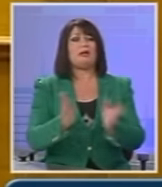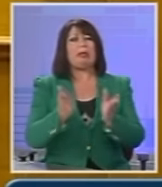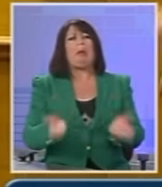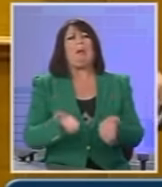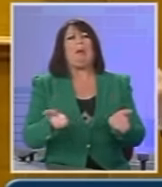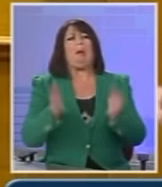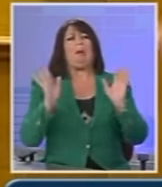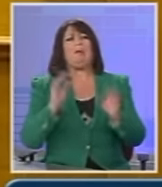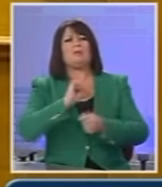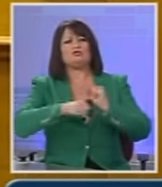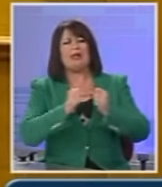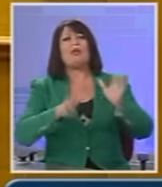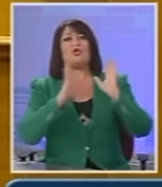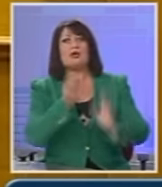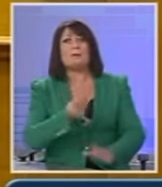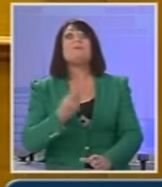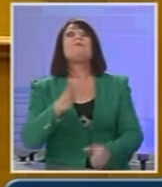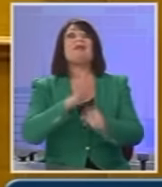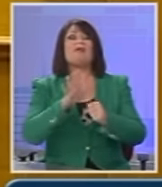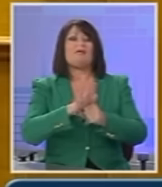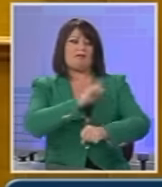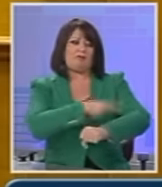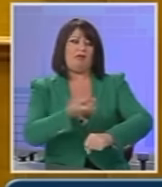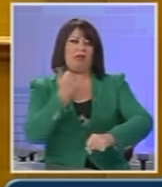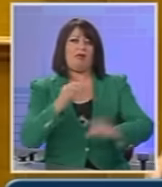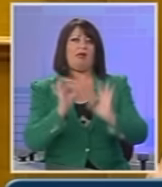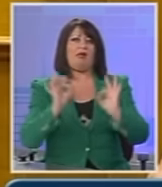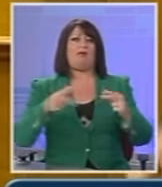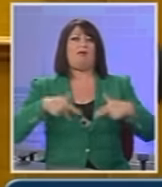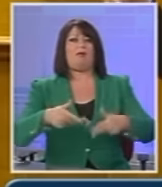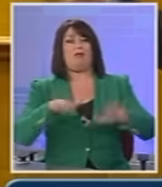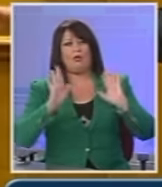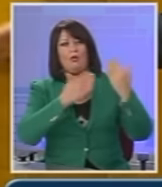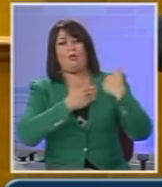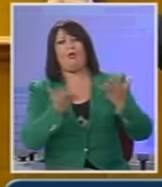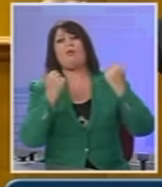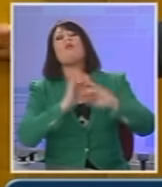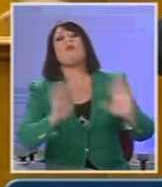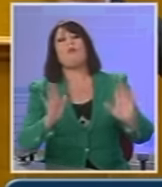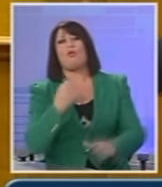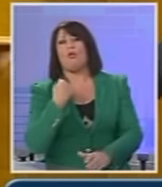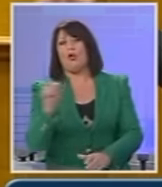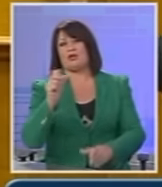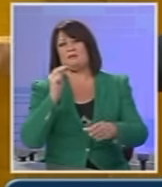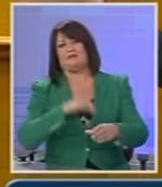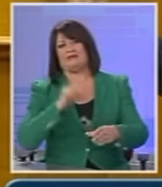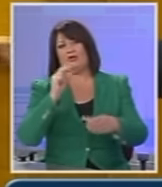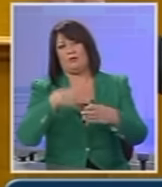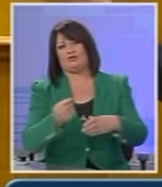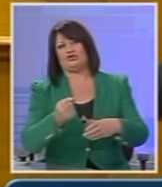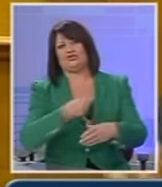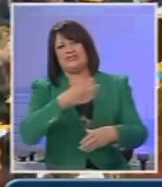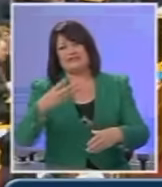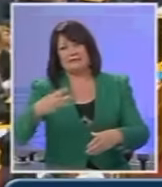προσπάθεια. Όχι στην κυβερνητική ανεπάρκεια, την ασυνέπεια και την ανευθυνότητα. Όχι στην ψήφο εμπιστοσύνης κυβέρνησης